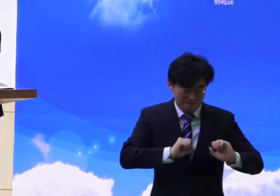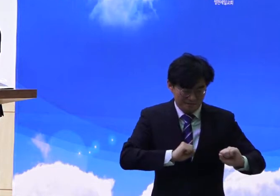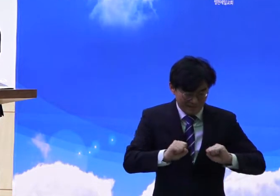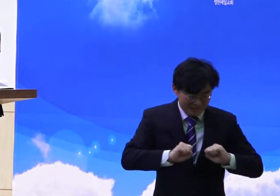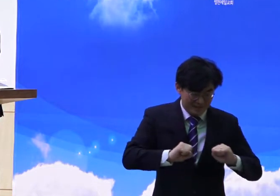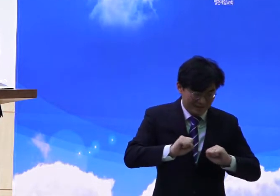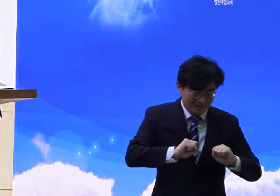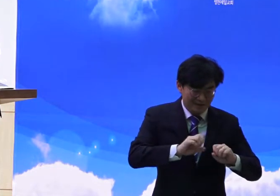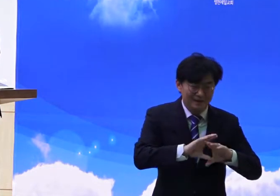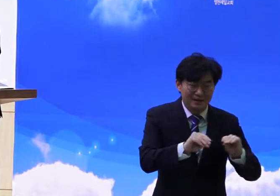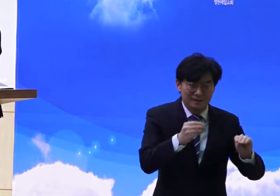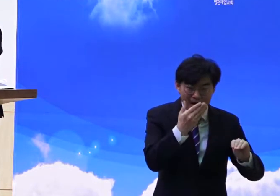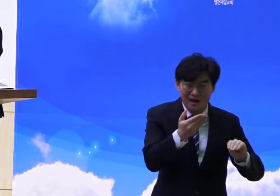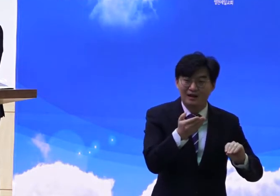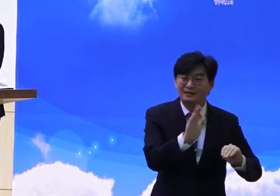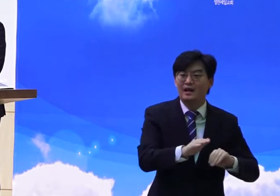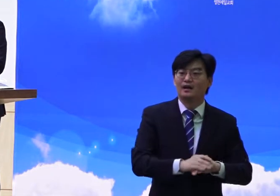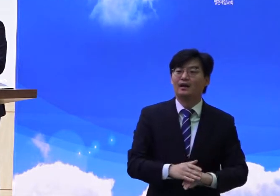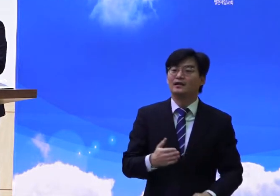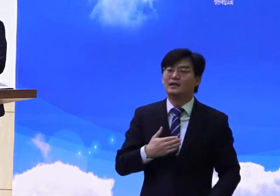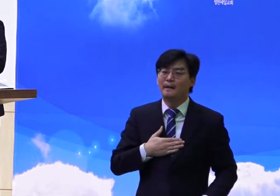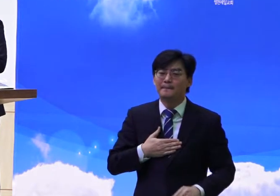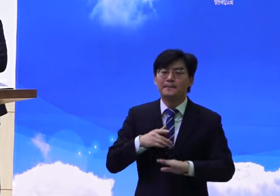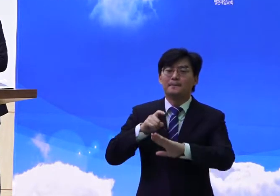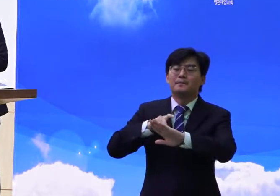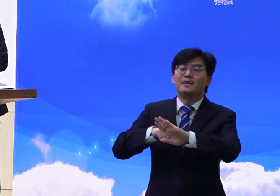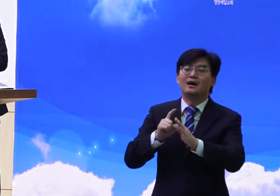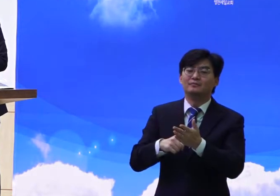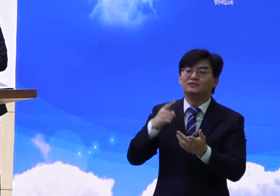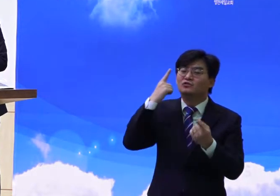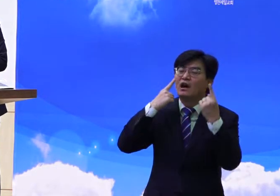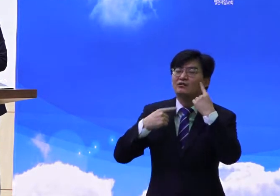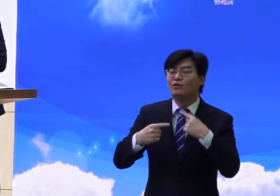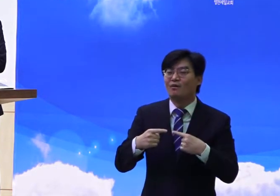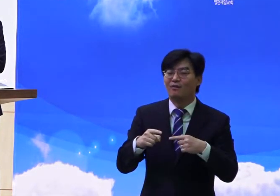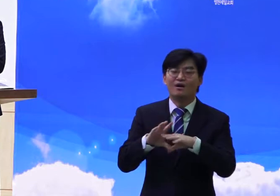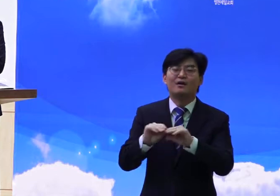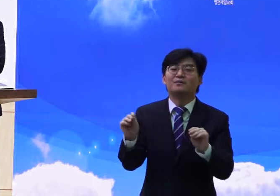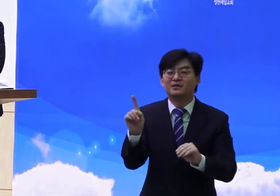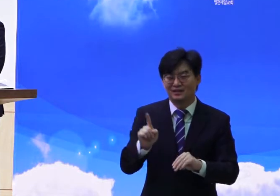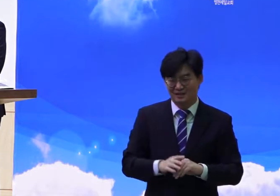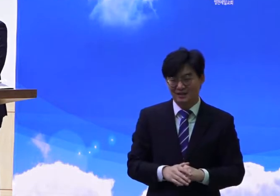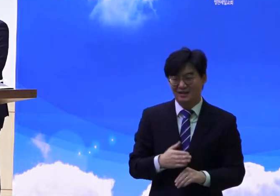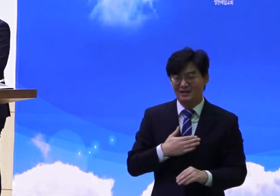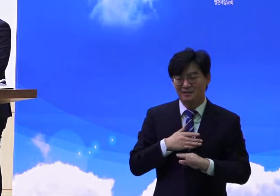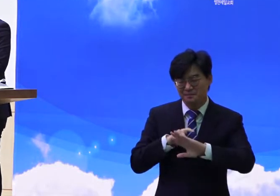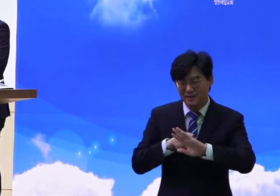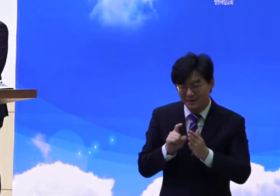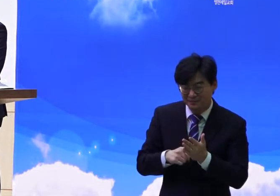마음이 상했을 때, 마음이 힘들 때, 그때는 참 어려워지고 복잡해집니다.